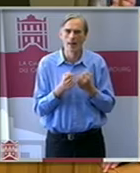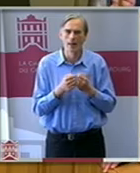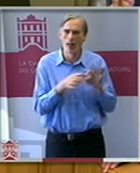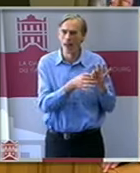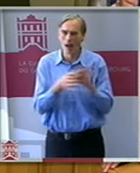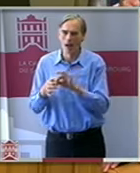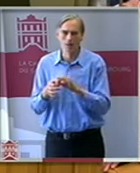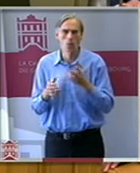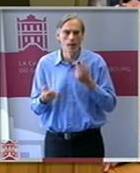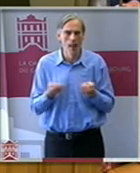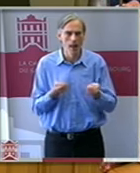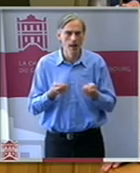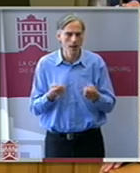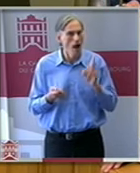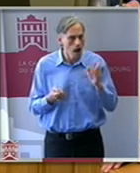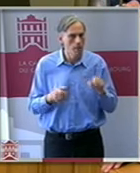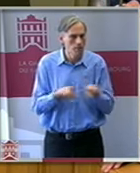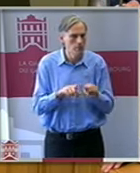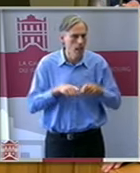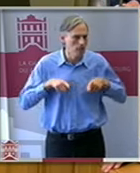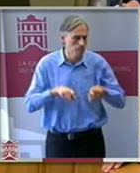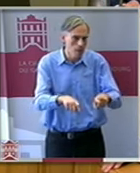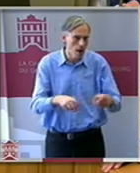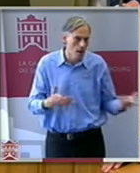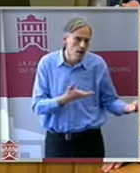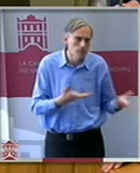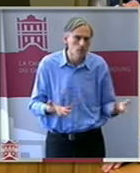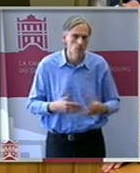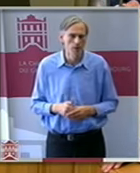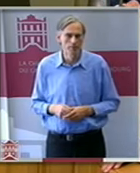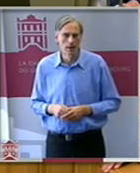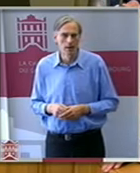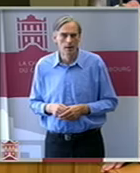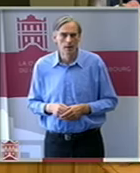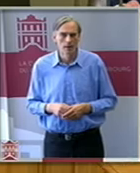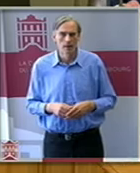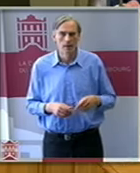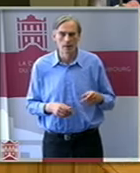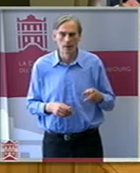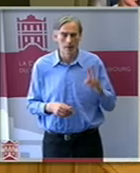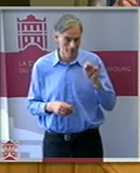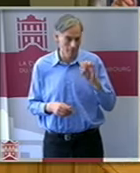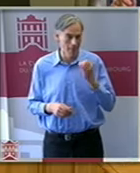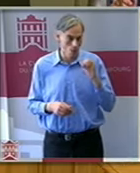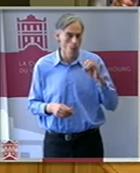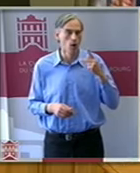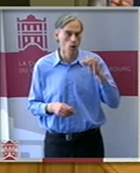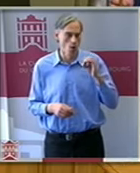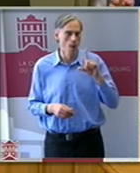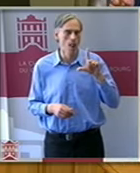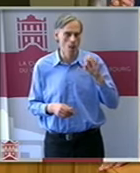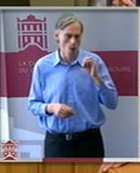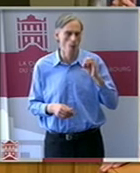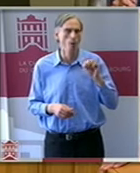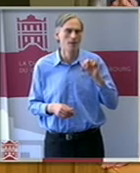es Multinationaler, die den Hauptpilier von der westlichen Ausbeutungspolitik sind. Also sie gehen durch die Politik maßgeblich unterstützt.